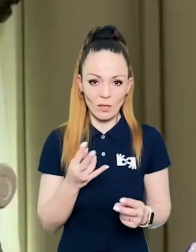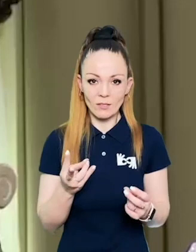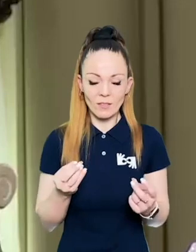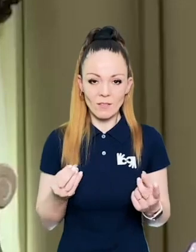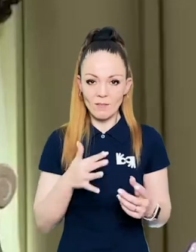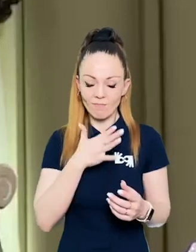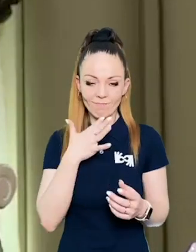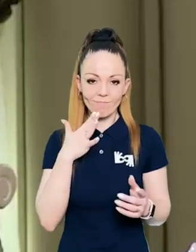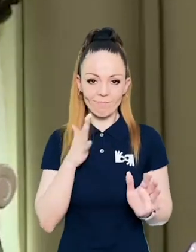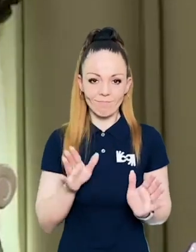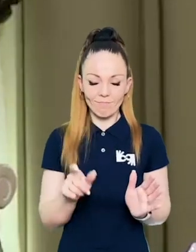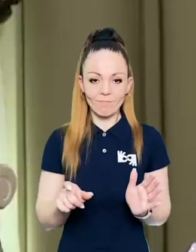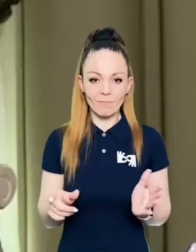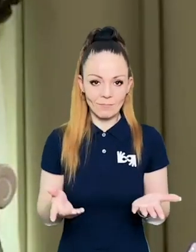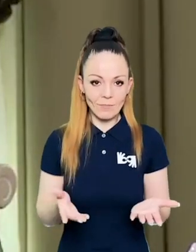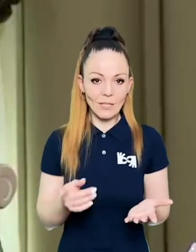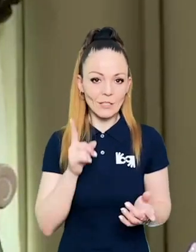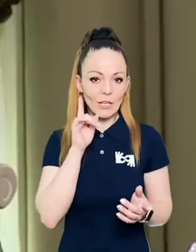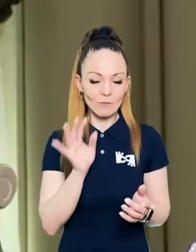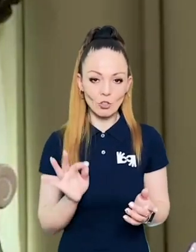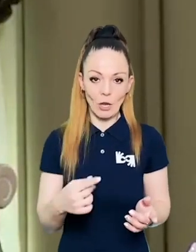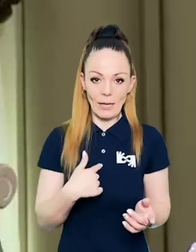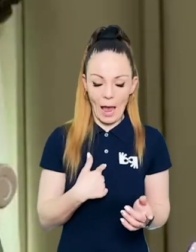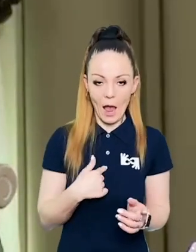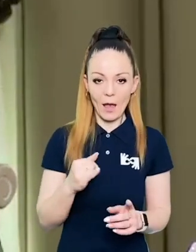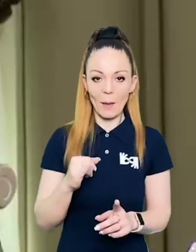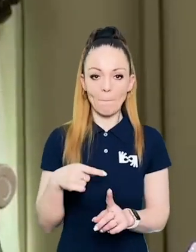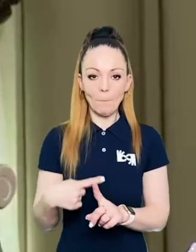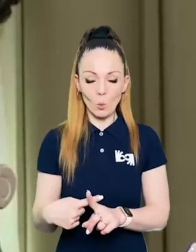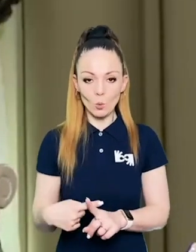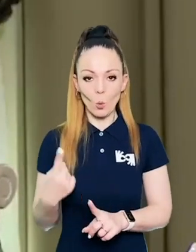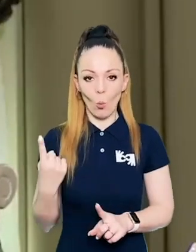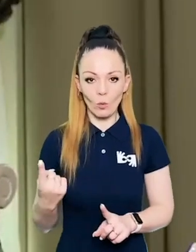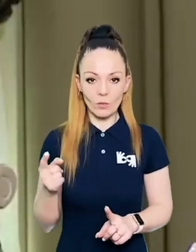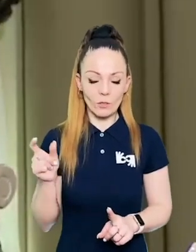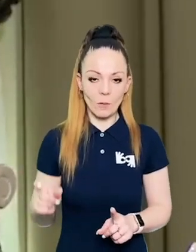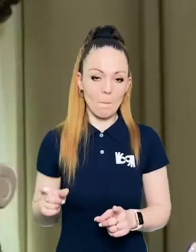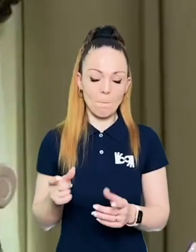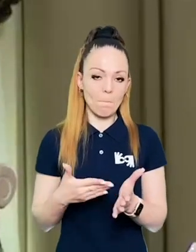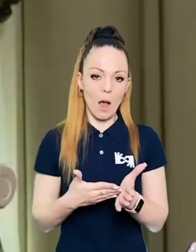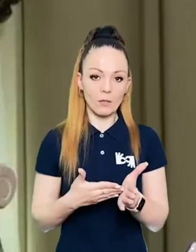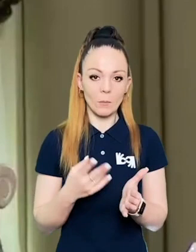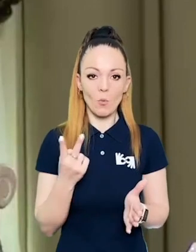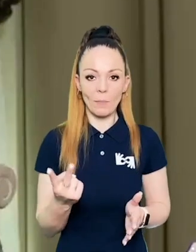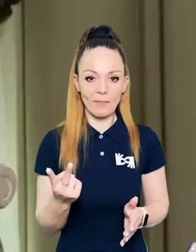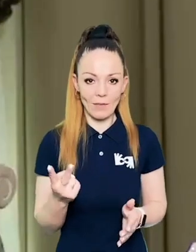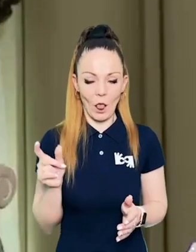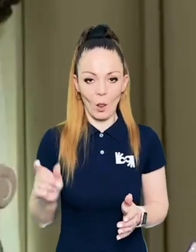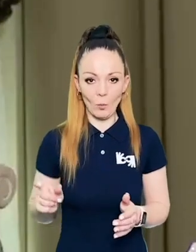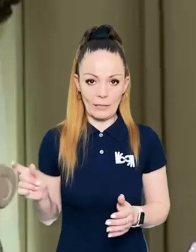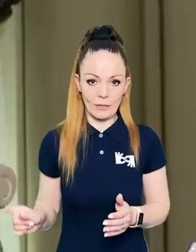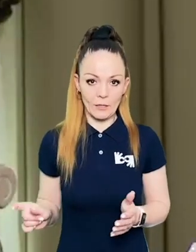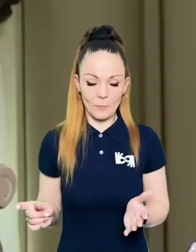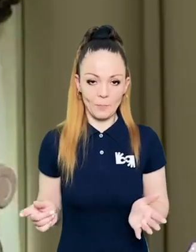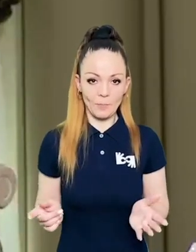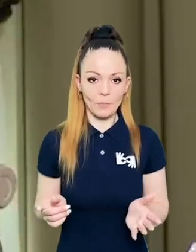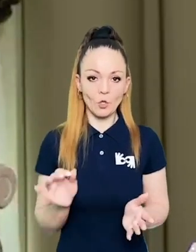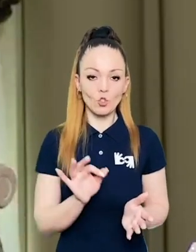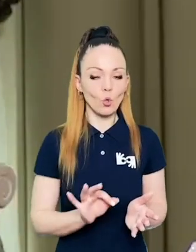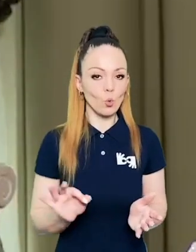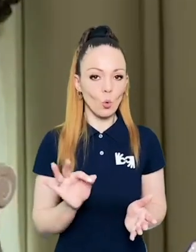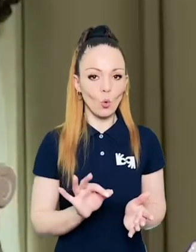нас невеликий. Зазвичай це я і плюс один, максимум дві